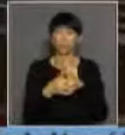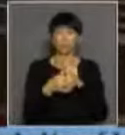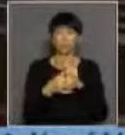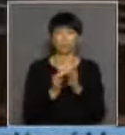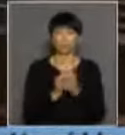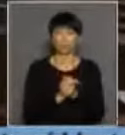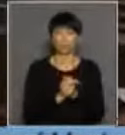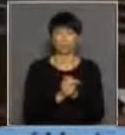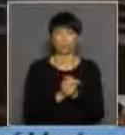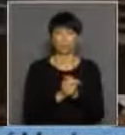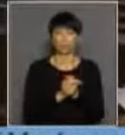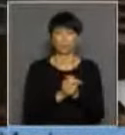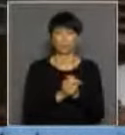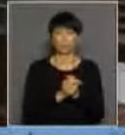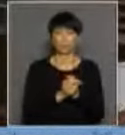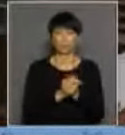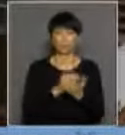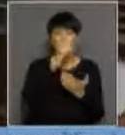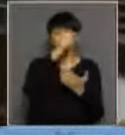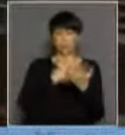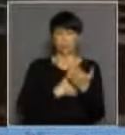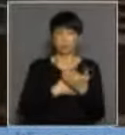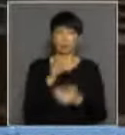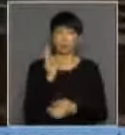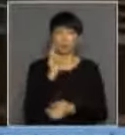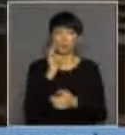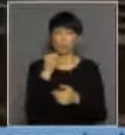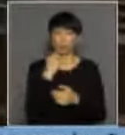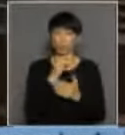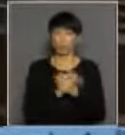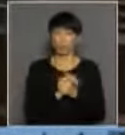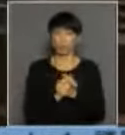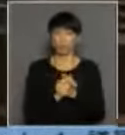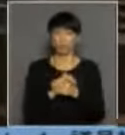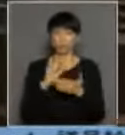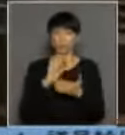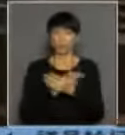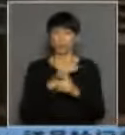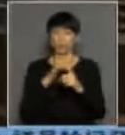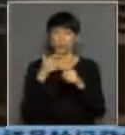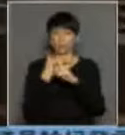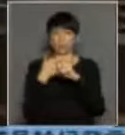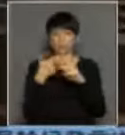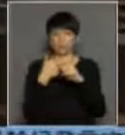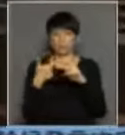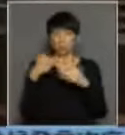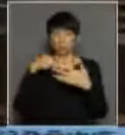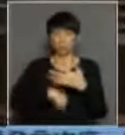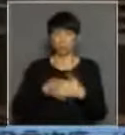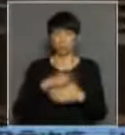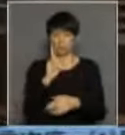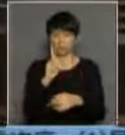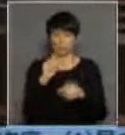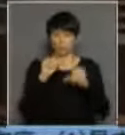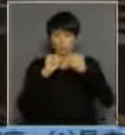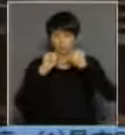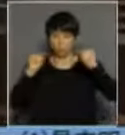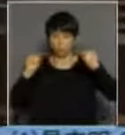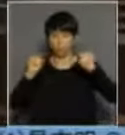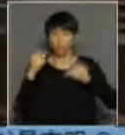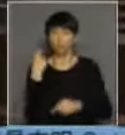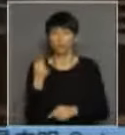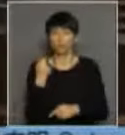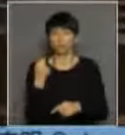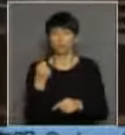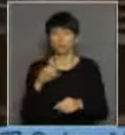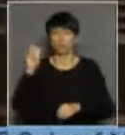策，譬如話嗰個所謂98年嘅政策文件裏面，只係有一句好簡單嘅一句，就喺科